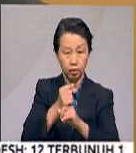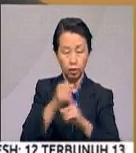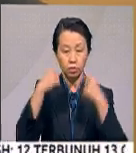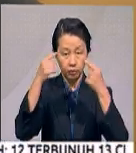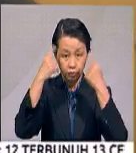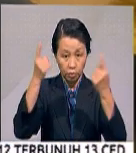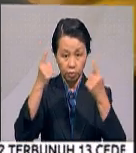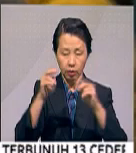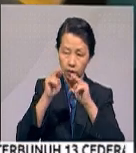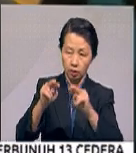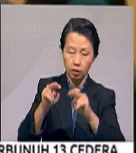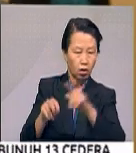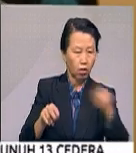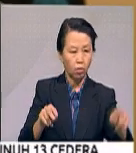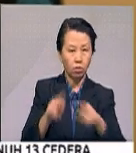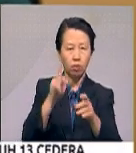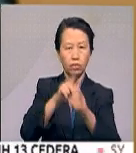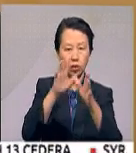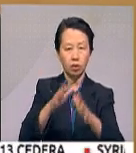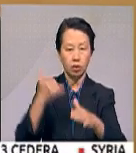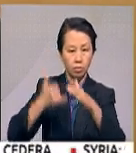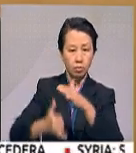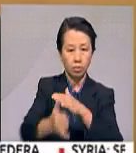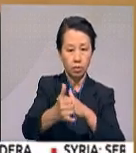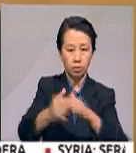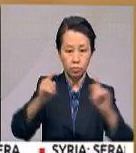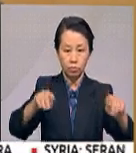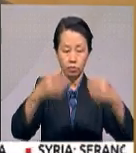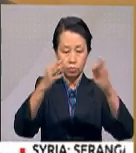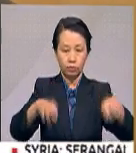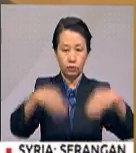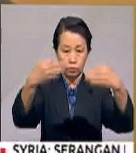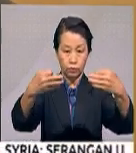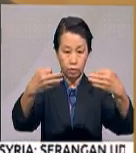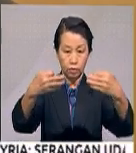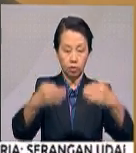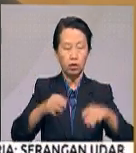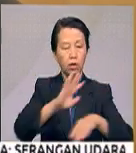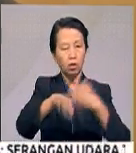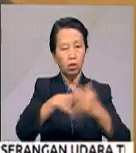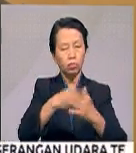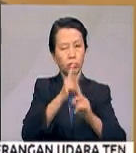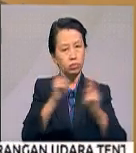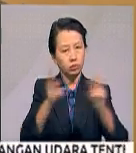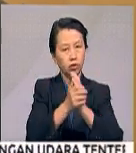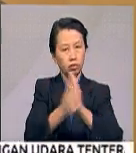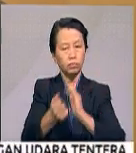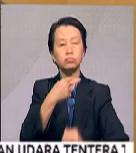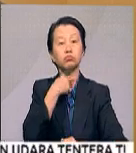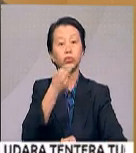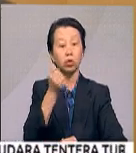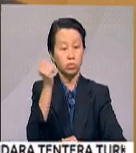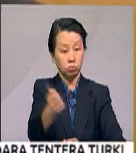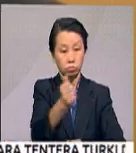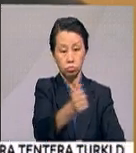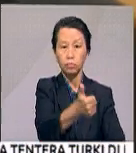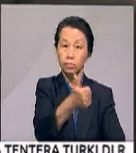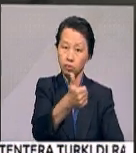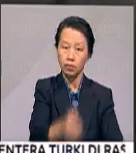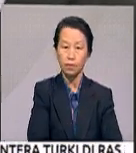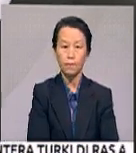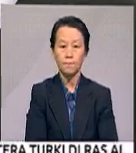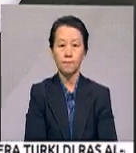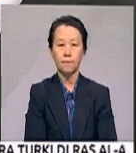tadi kesemua peserta yang melangkah masuk ke peringkat akhir ini sungguh berbakat, mempunyai kekuatan yang tersendiri.